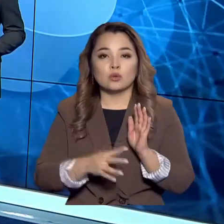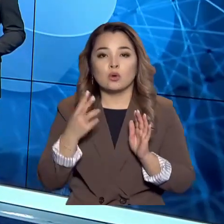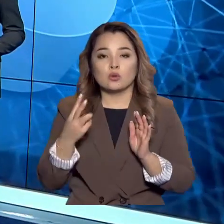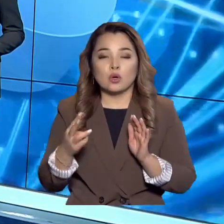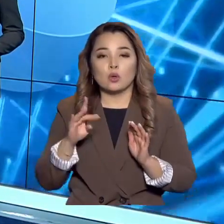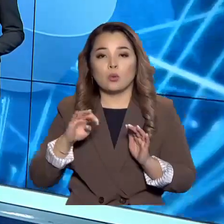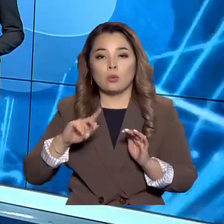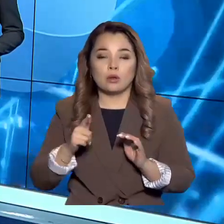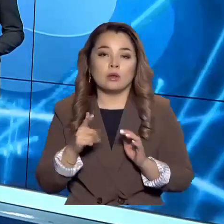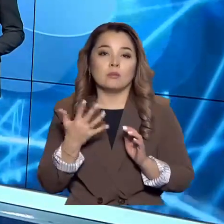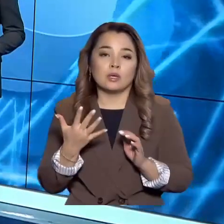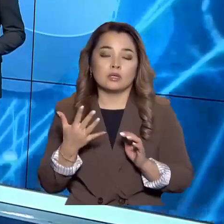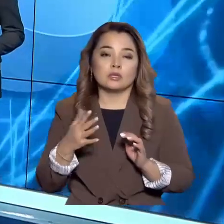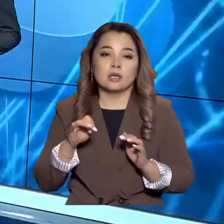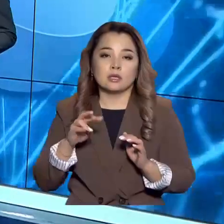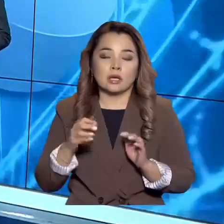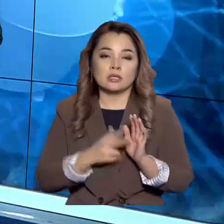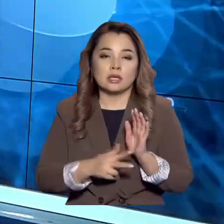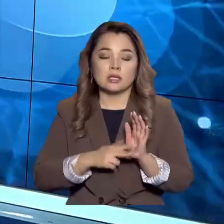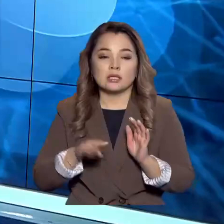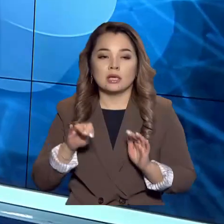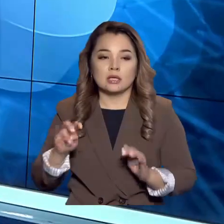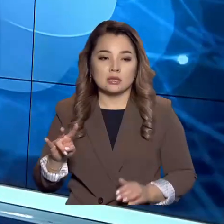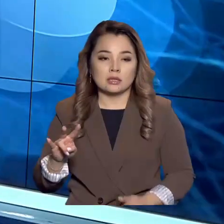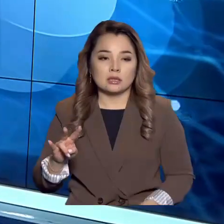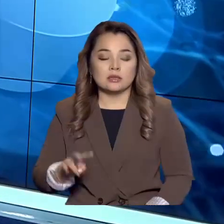5 теңге 80 тиын.